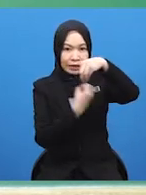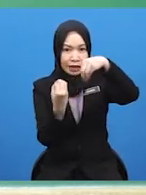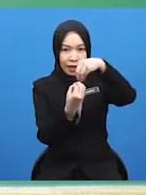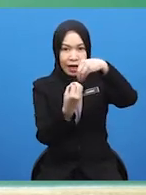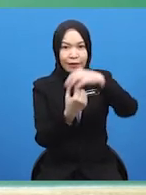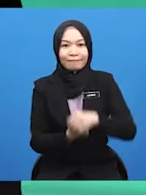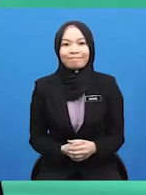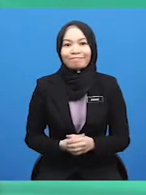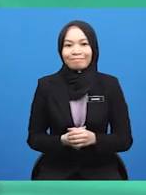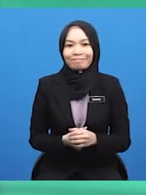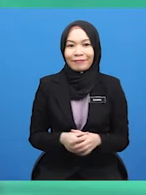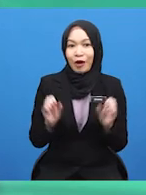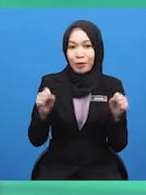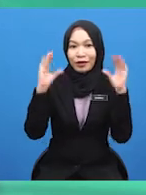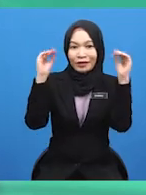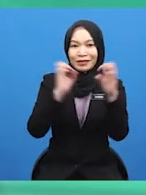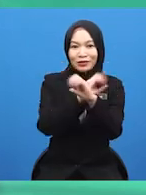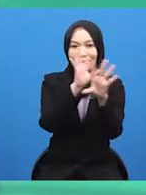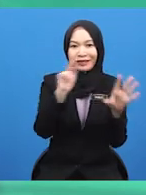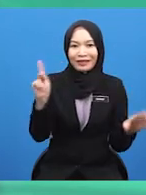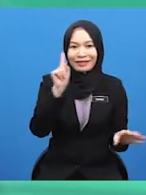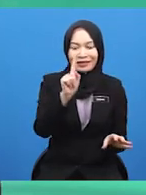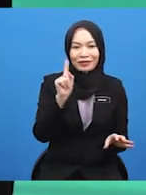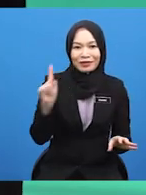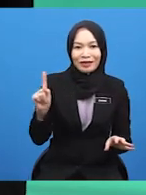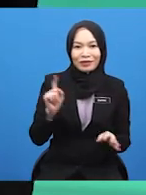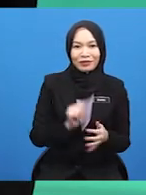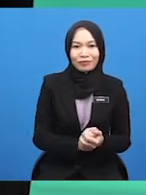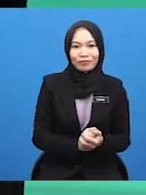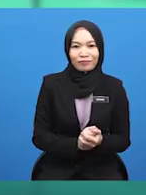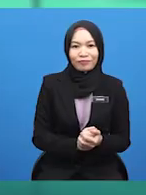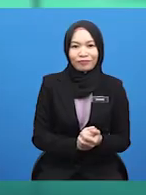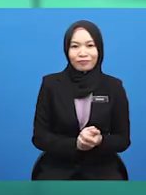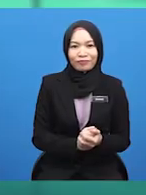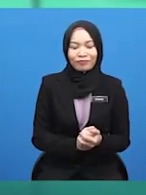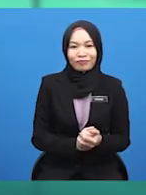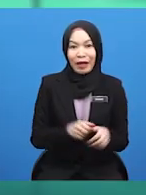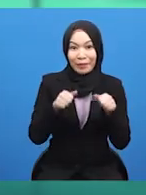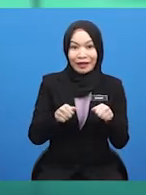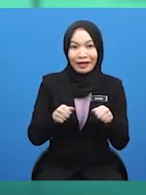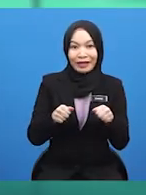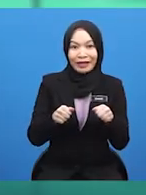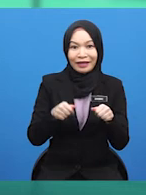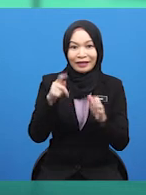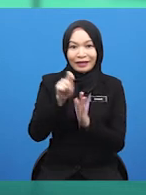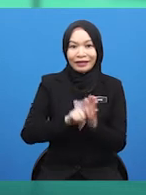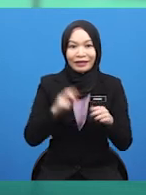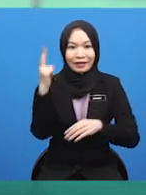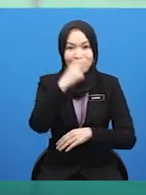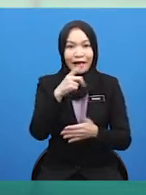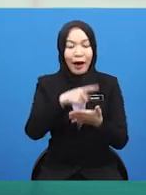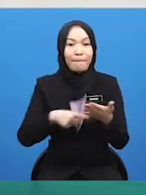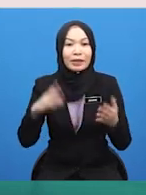terangkan satu-satu dan memberi penekanan terhadap lukisan perekaan itu sebenarnya terhadap apa tu cikgu? Penekanan lukisan perekaan pula, cikgu